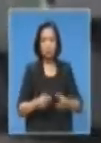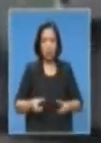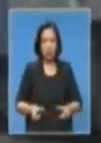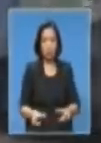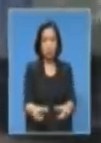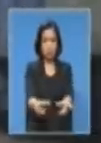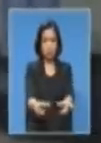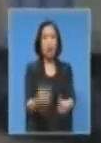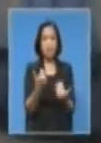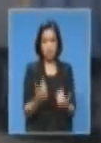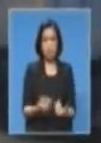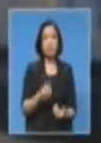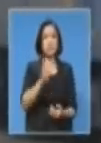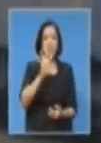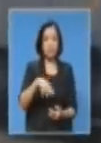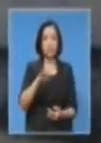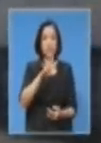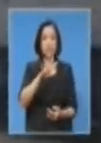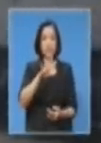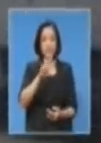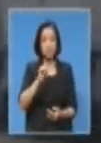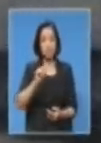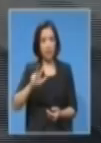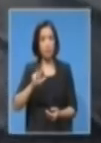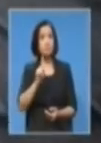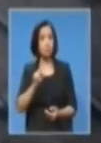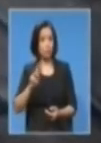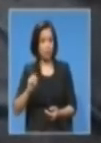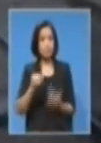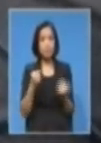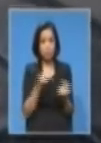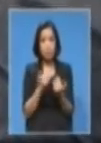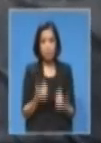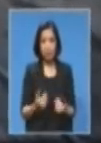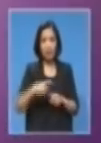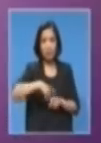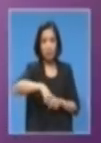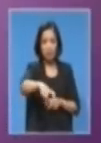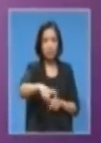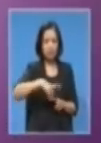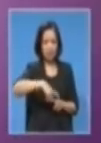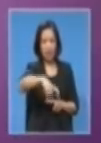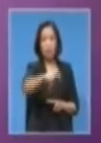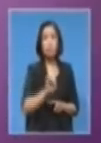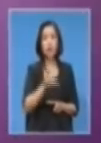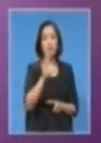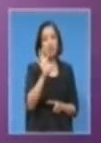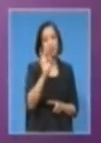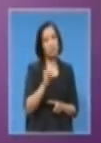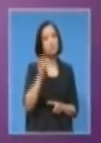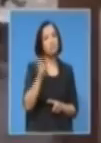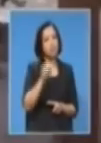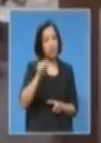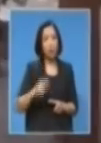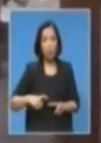ไฟเนี่ยทั้งหมด 4,043 กิโลเมตรเป็นส่วนที่เป็นทางเดียวเกือบทั้งหมด 91% เป็